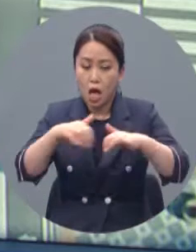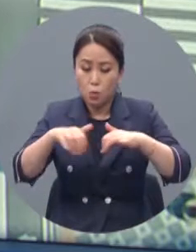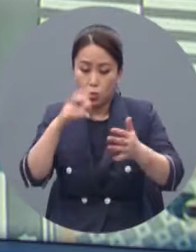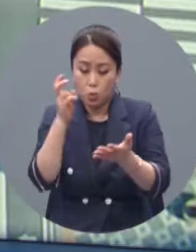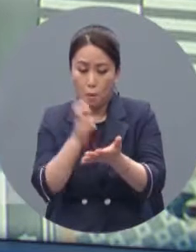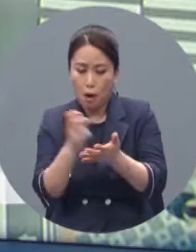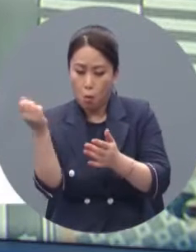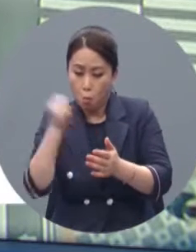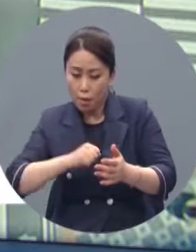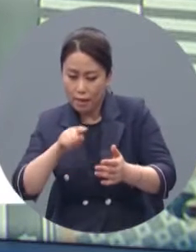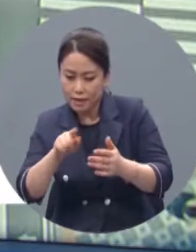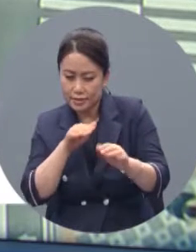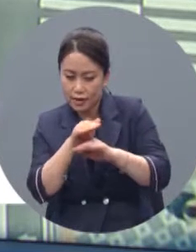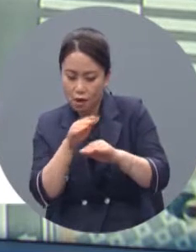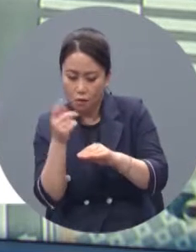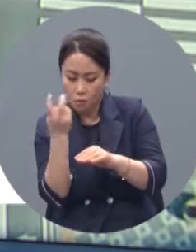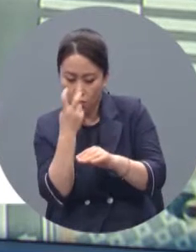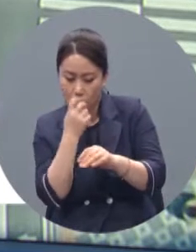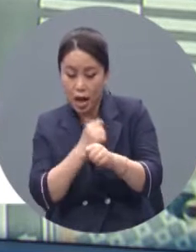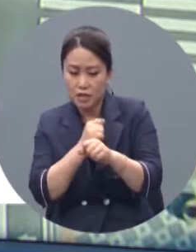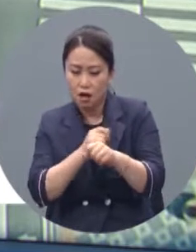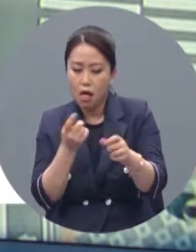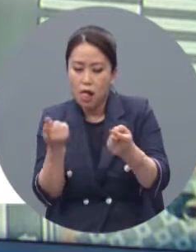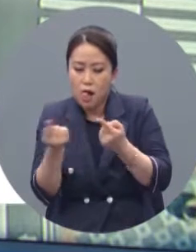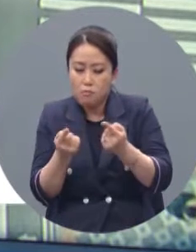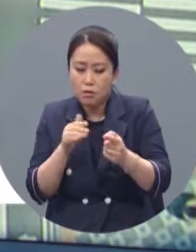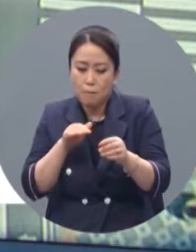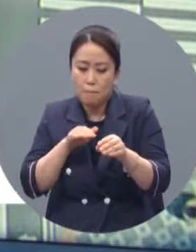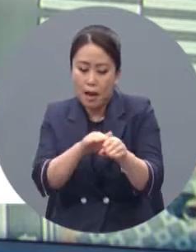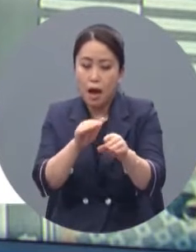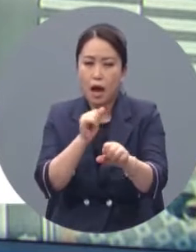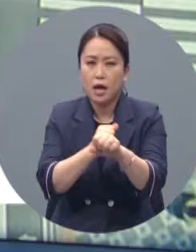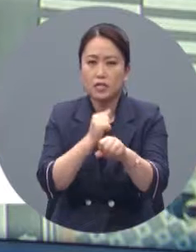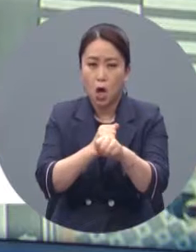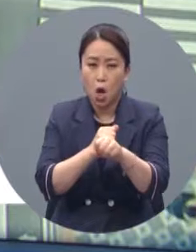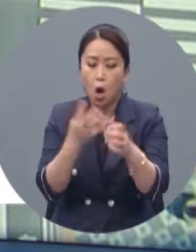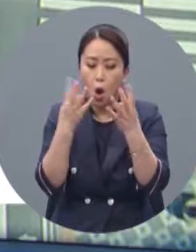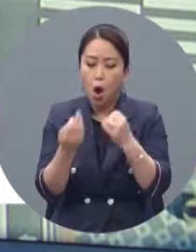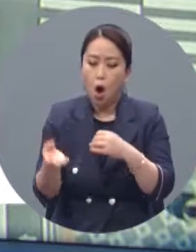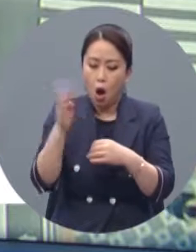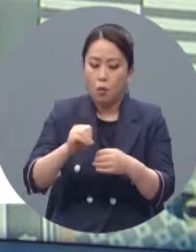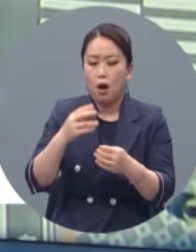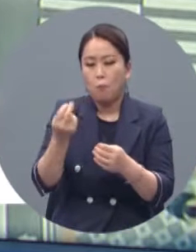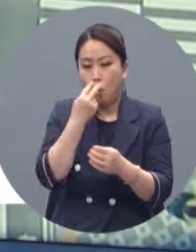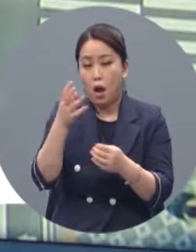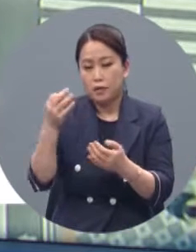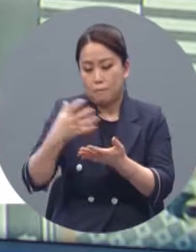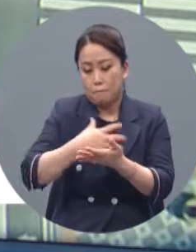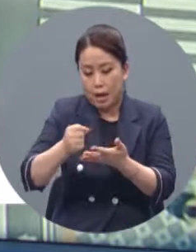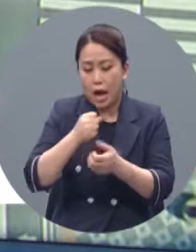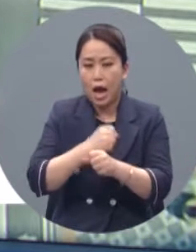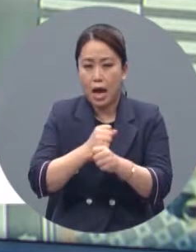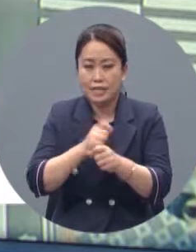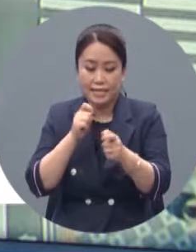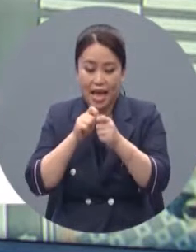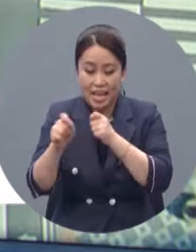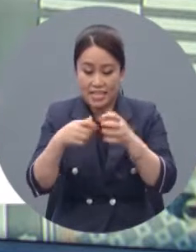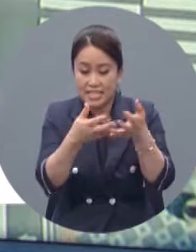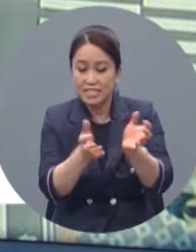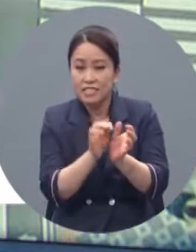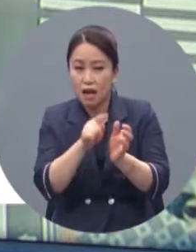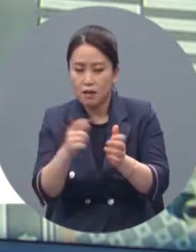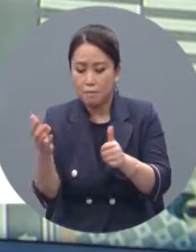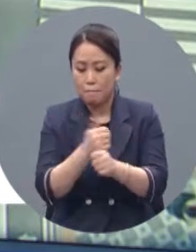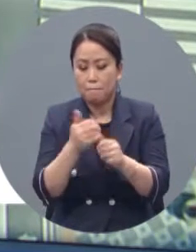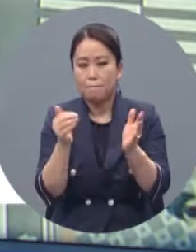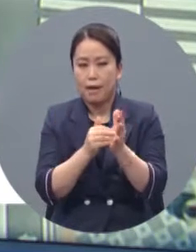교통법규를 위반한 차량만 노려 일부러 사고를 내 수억 원대 보험금을 뜯어낸 사기 일당이 경찰에 붙잡혔습니다. 이 중